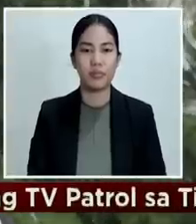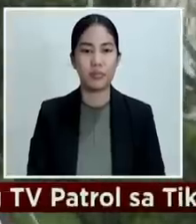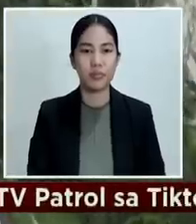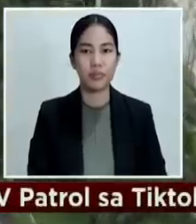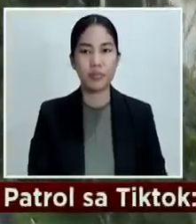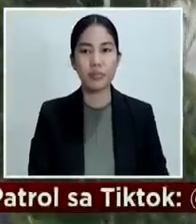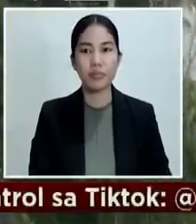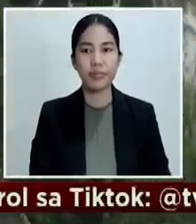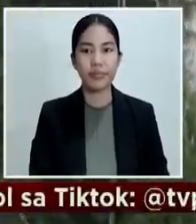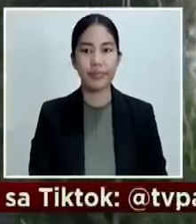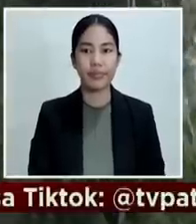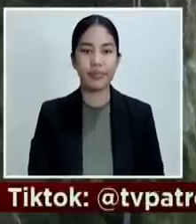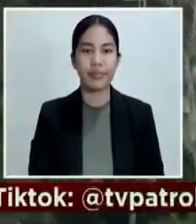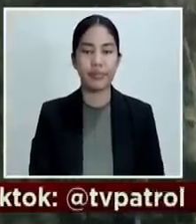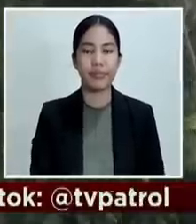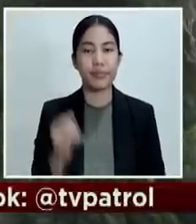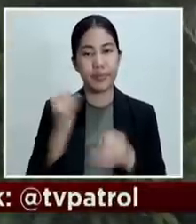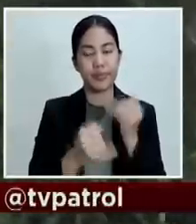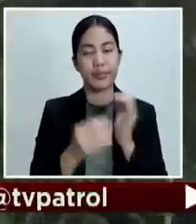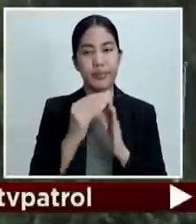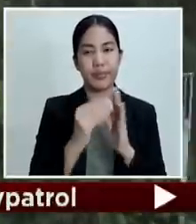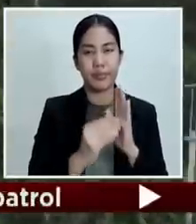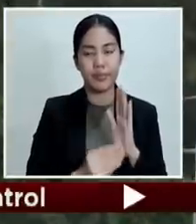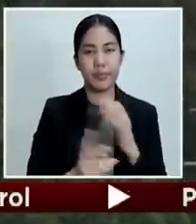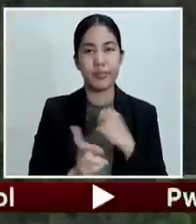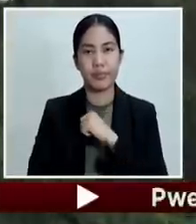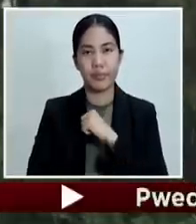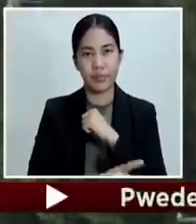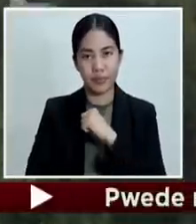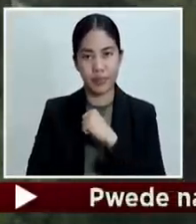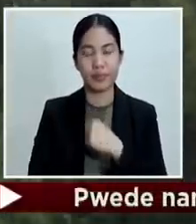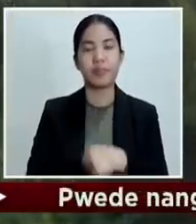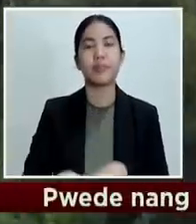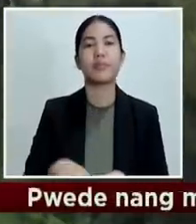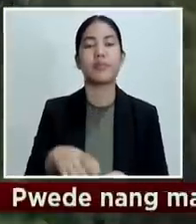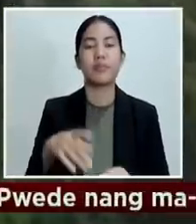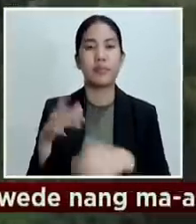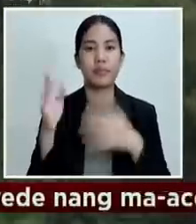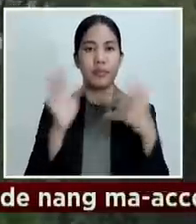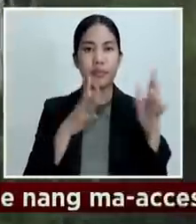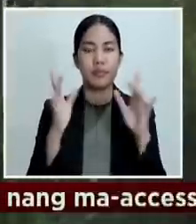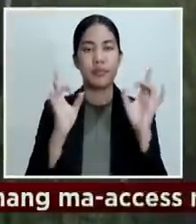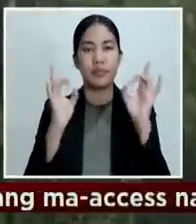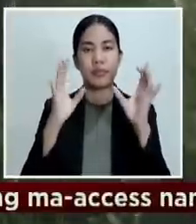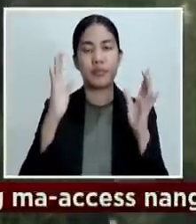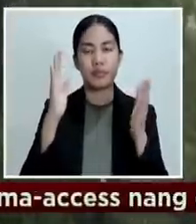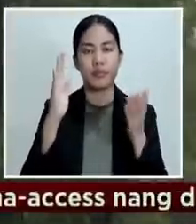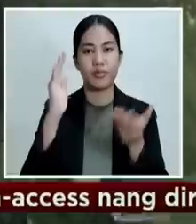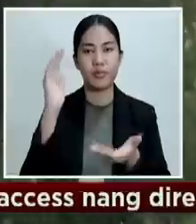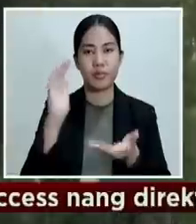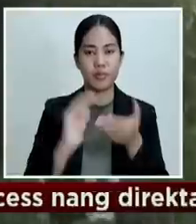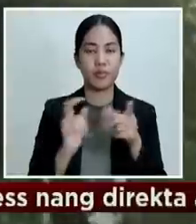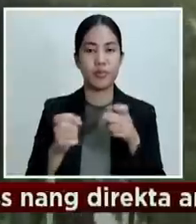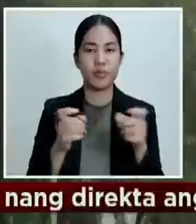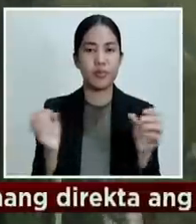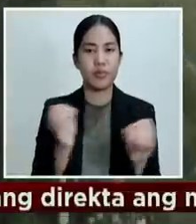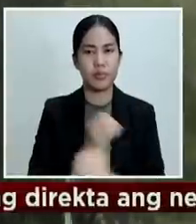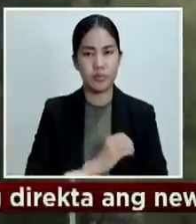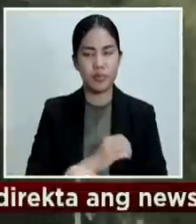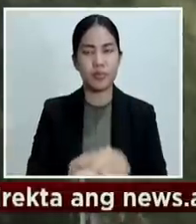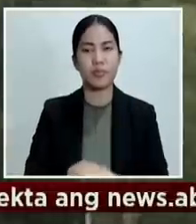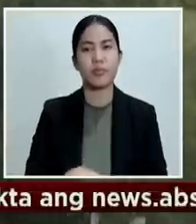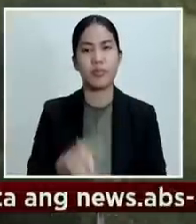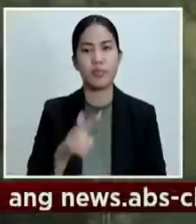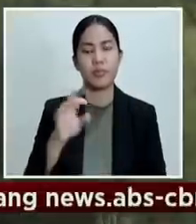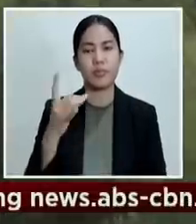Henry, sa huling tala ng Provincial Disaster Risk Reduction and Management Office ng Pampanga, 218 barangays mula sa 17 bayan